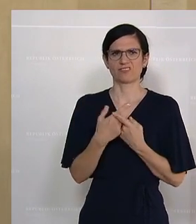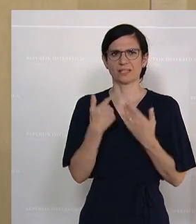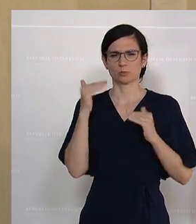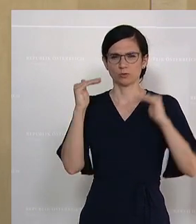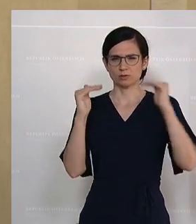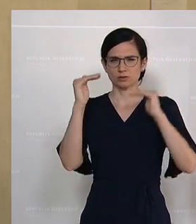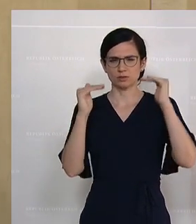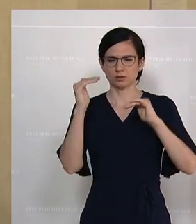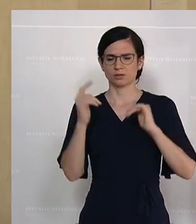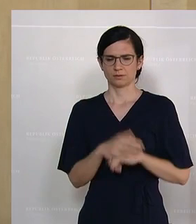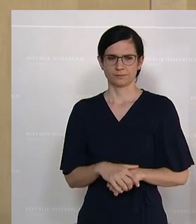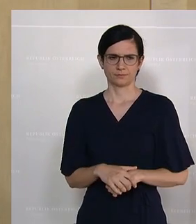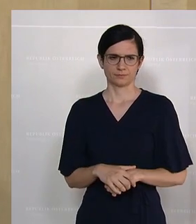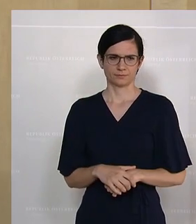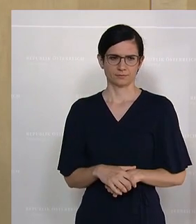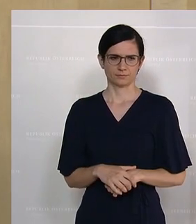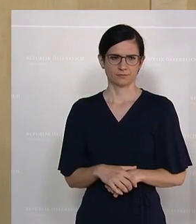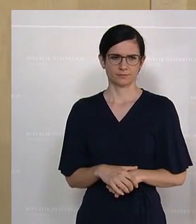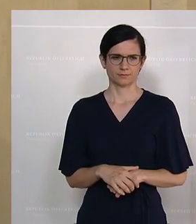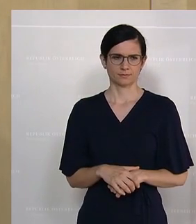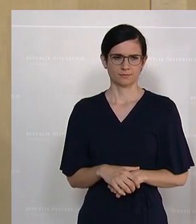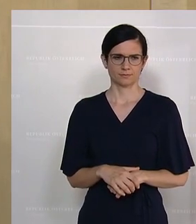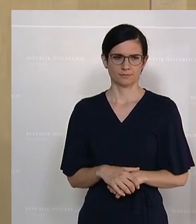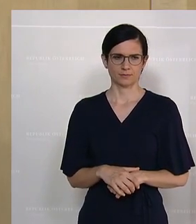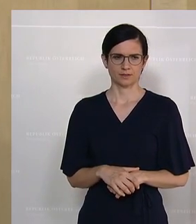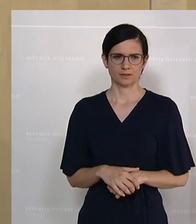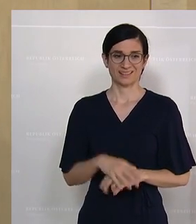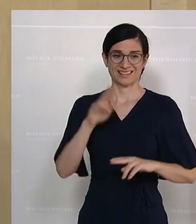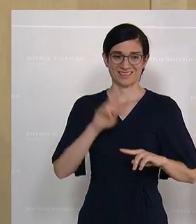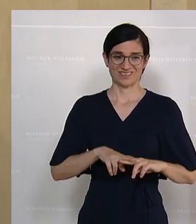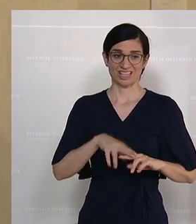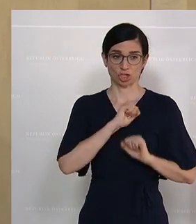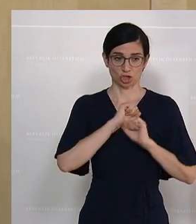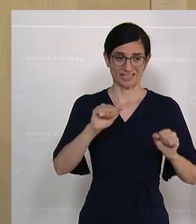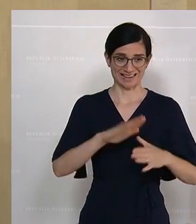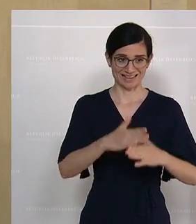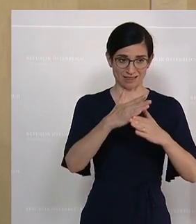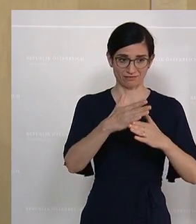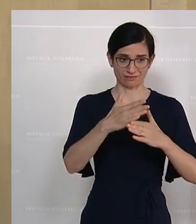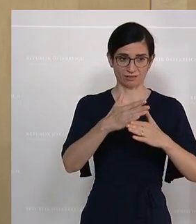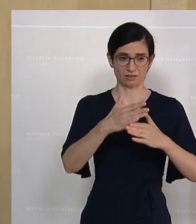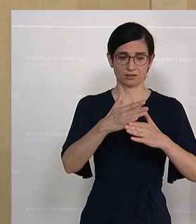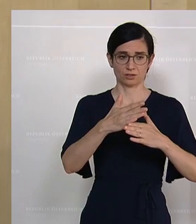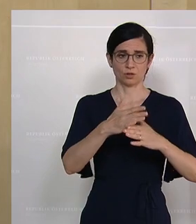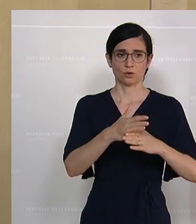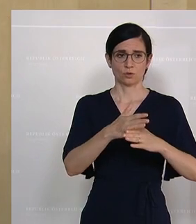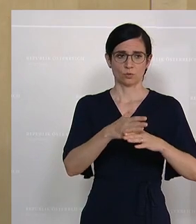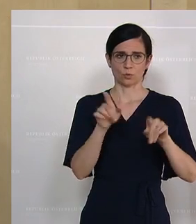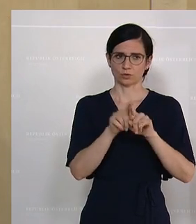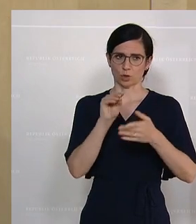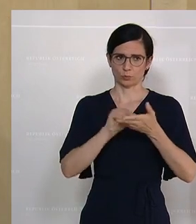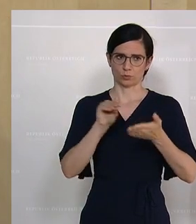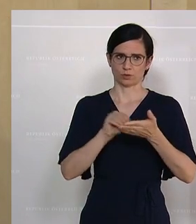bekommen werden muss wer schnell hilft und dafür bürokratie